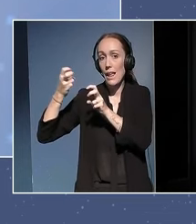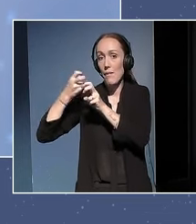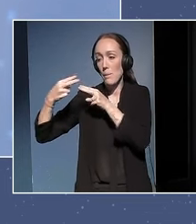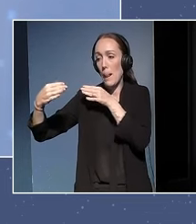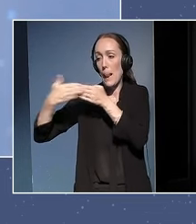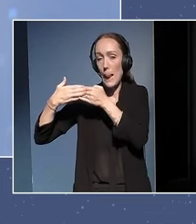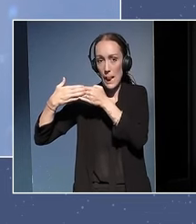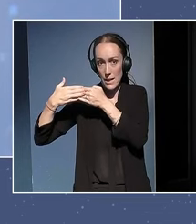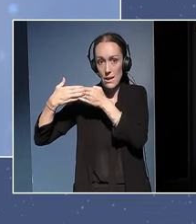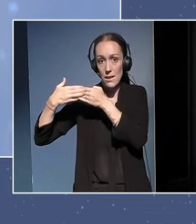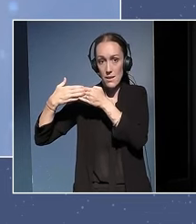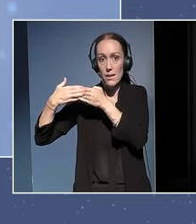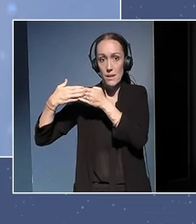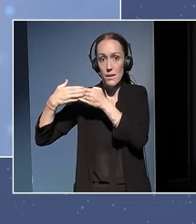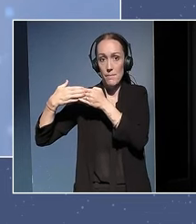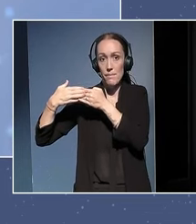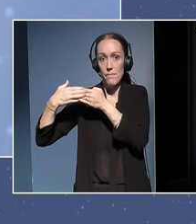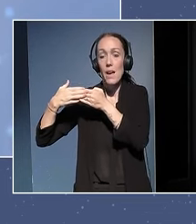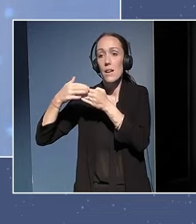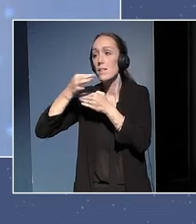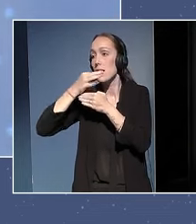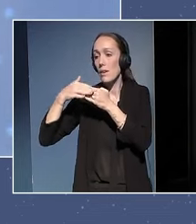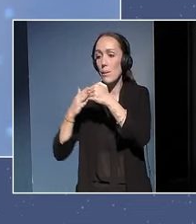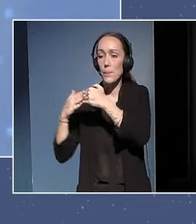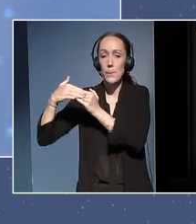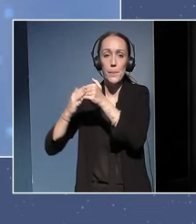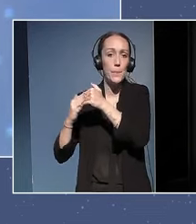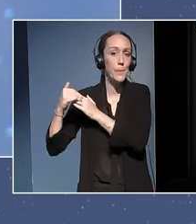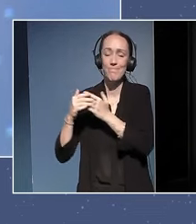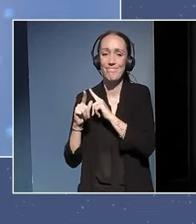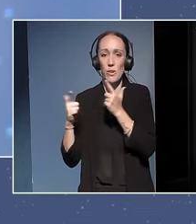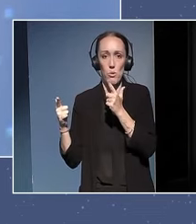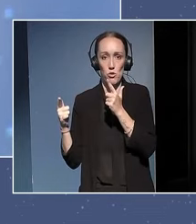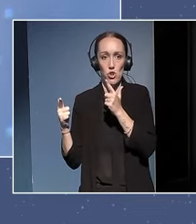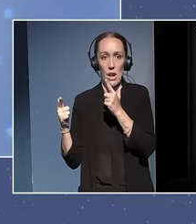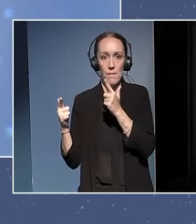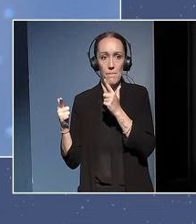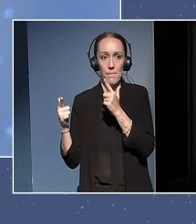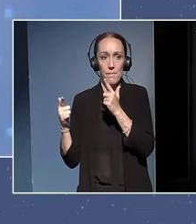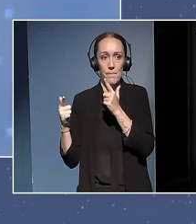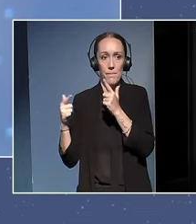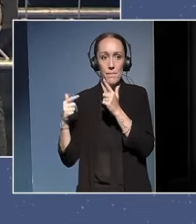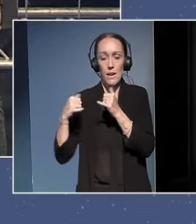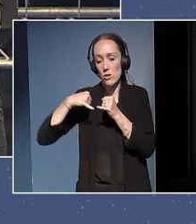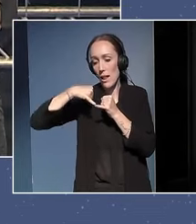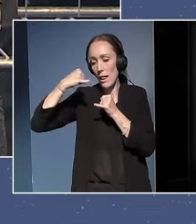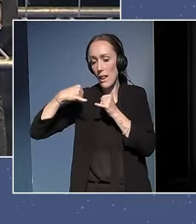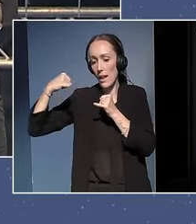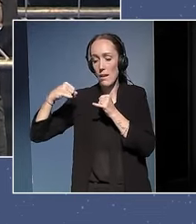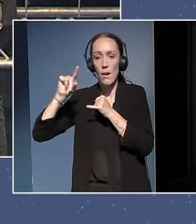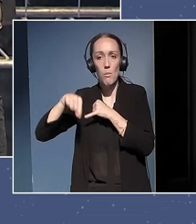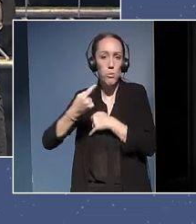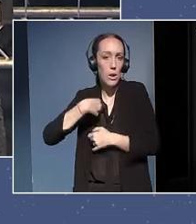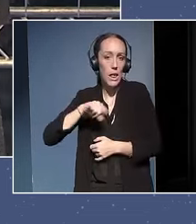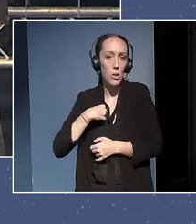snodo questo voleva chiedere non c'è uno snodo fanno parte dell'Arco neurale esatto anche le Anche noi abbiamo le spine